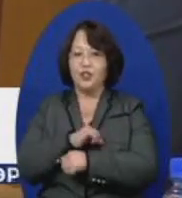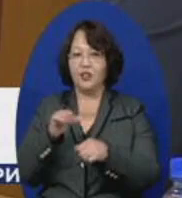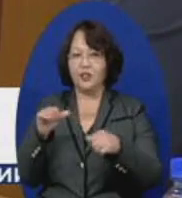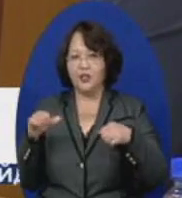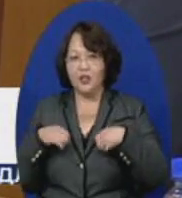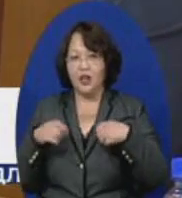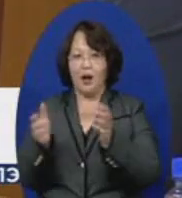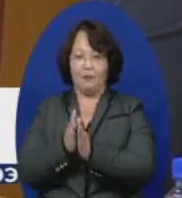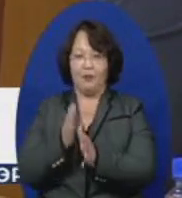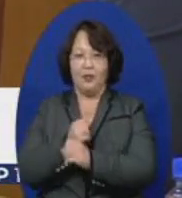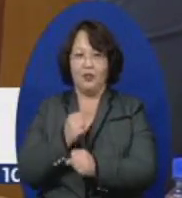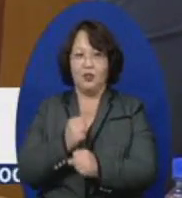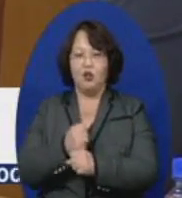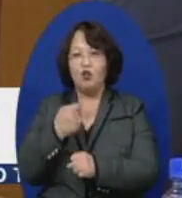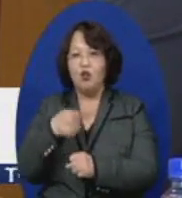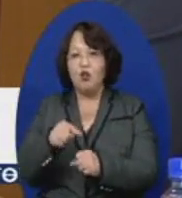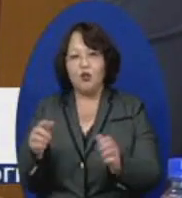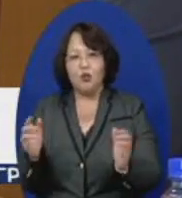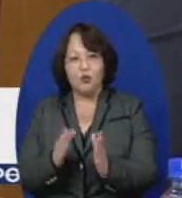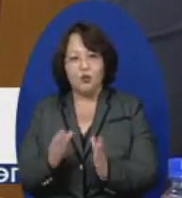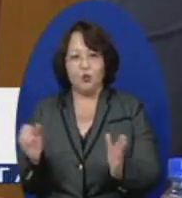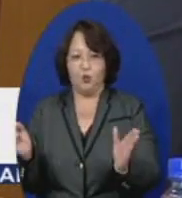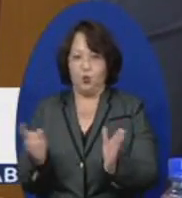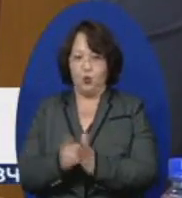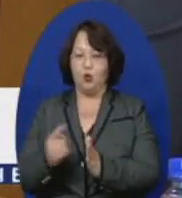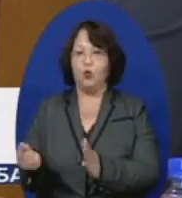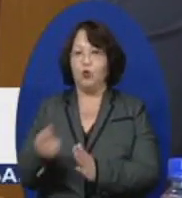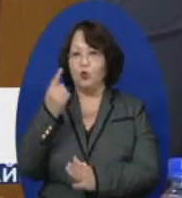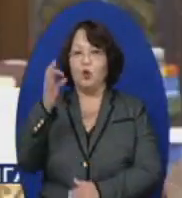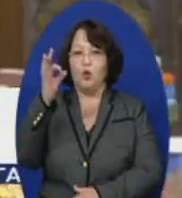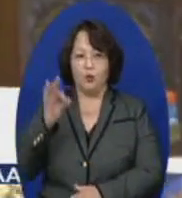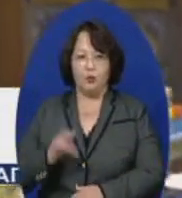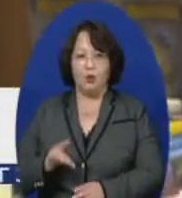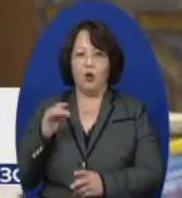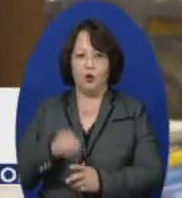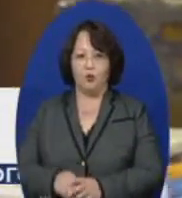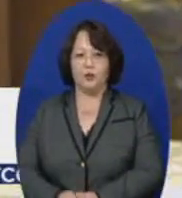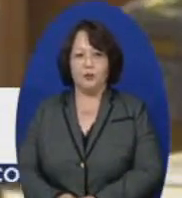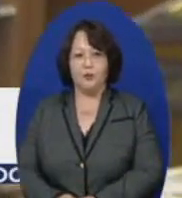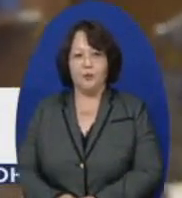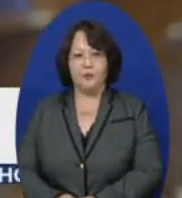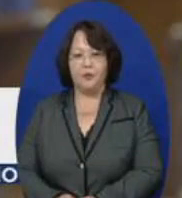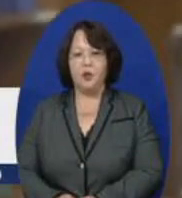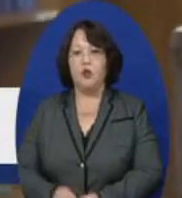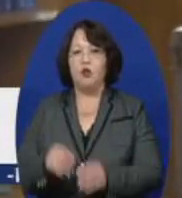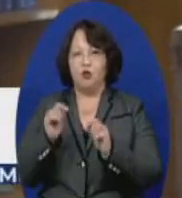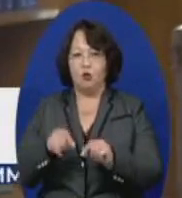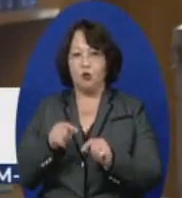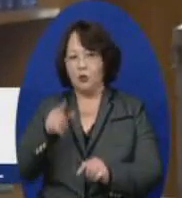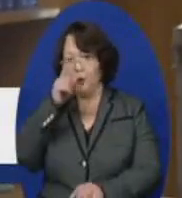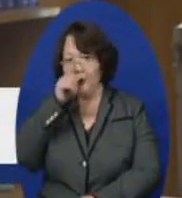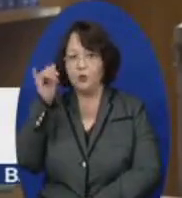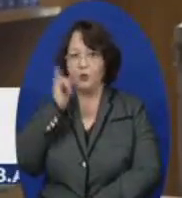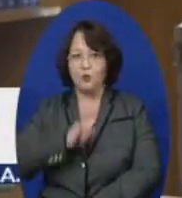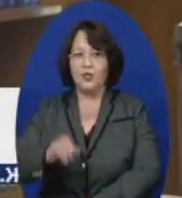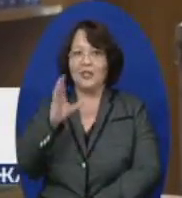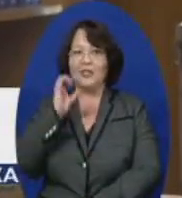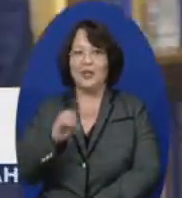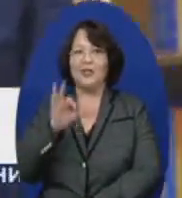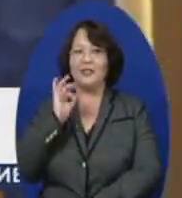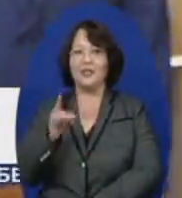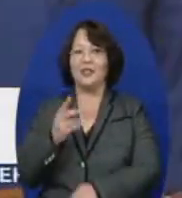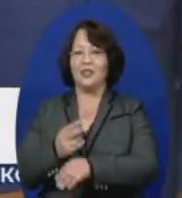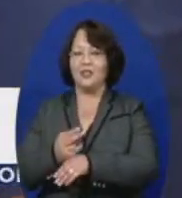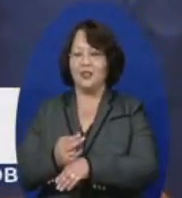ард түмнүүдийн хамтын ажиллагааг ойлгуулахад маш одоо өндөр хөв нэмэр оруулж байгаа. Түүнчлэн өнөөдөр Орос Албаны улсын